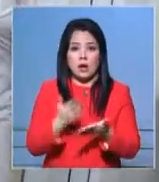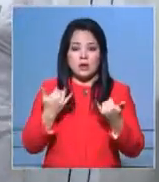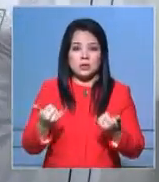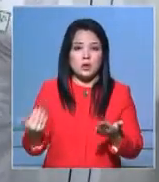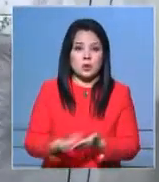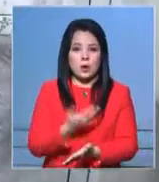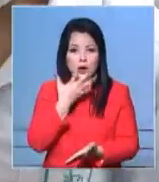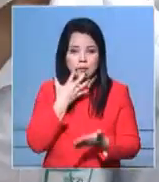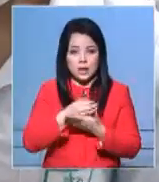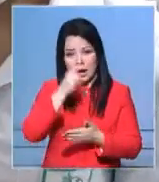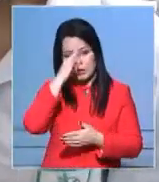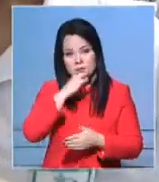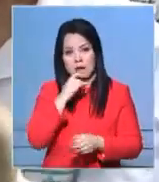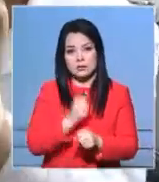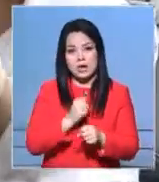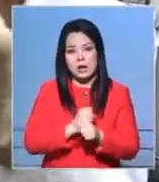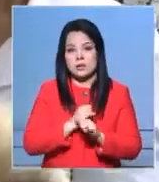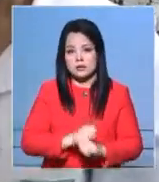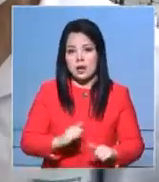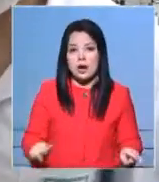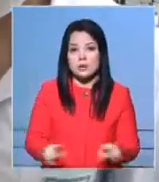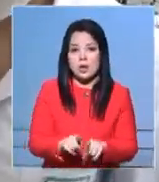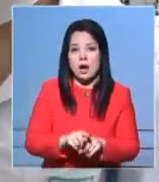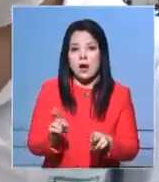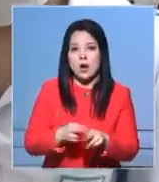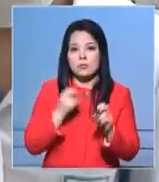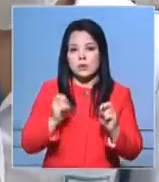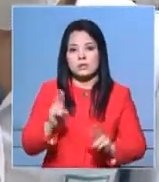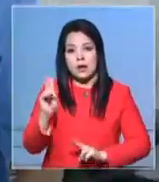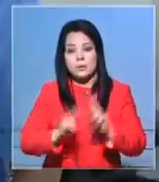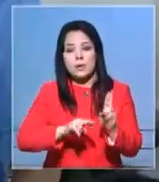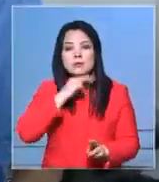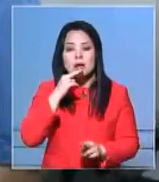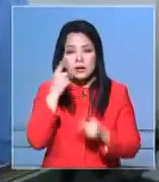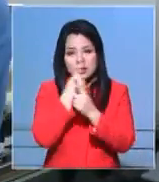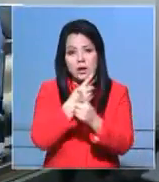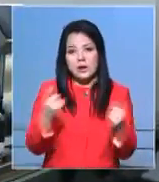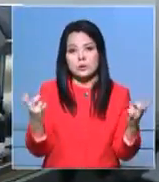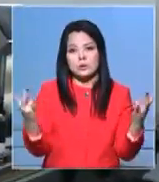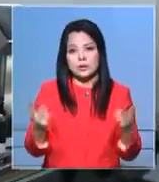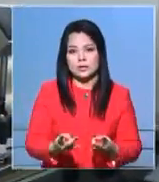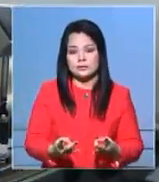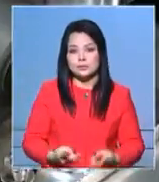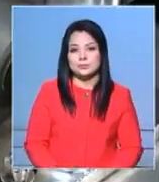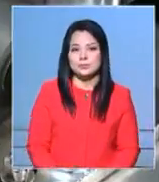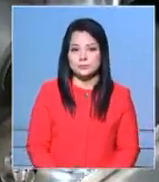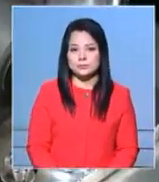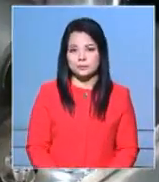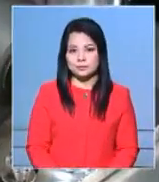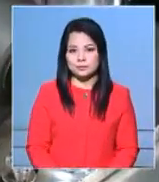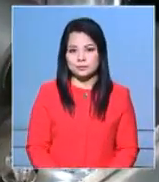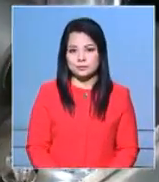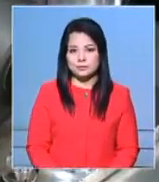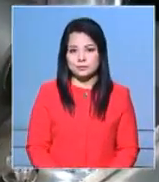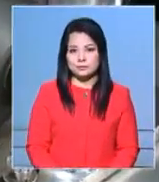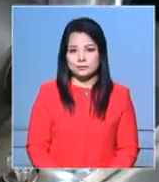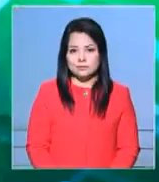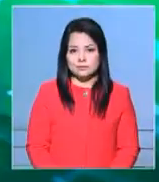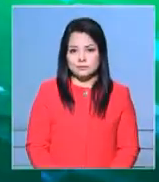істейді мамандар. Ең бастысы қауіпсіздік мәселесі басты назарда болуы шарт. Айнұр Абдиева, Сайлау Игіліков, Әсет Асайынов, Қарағанды, 24